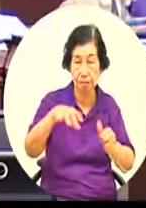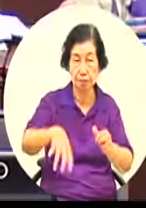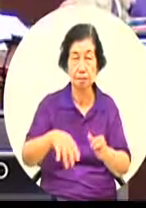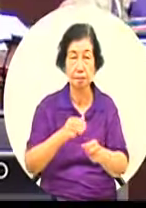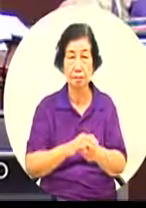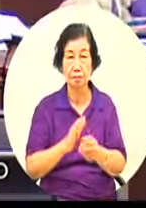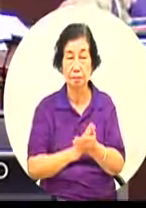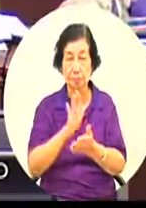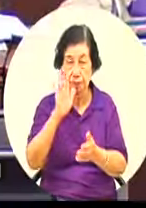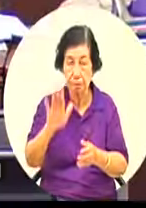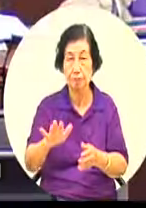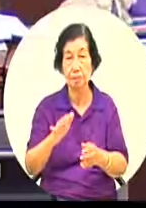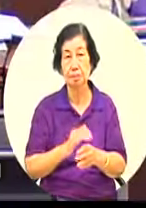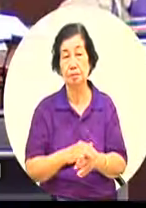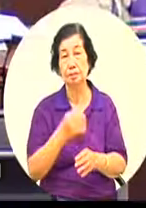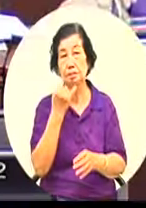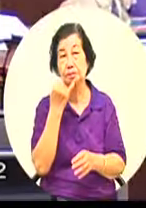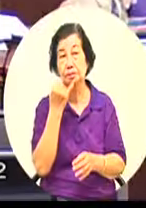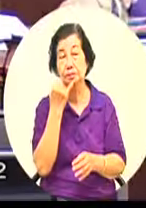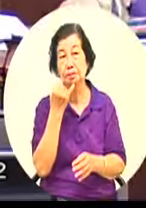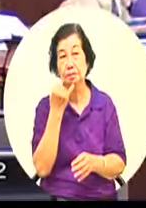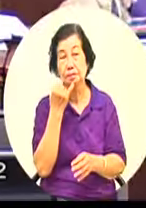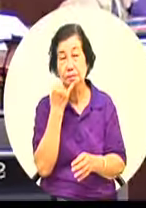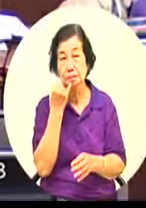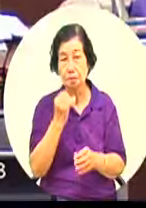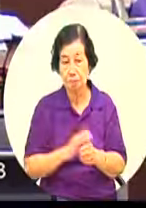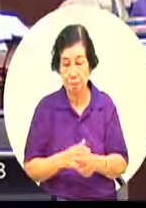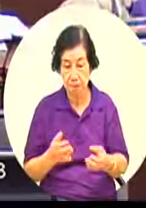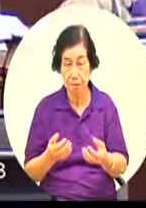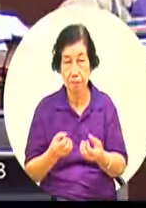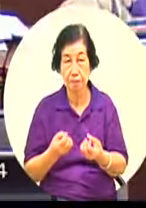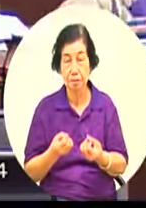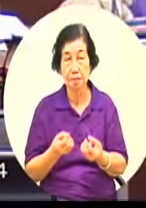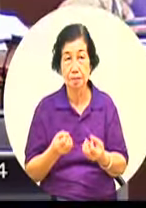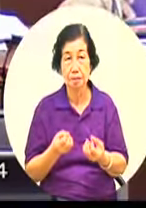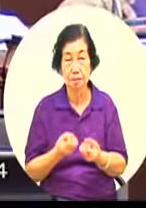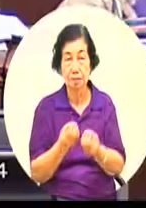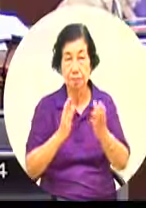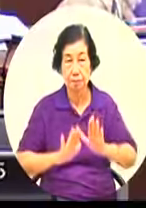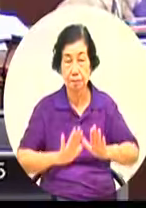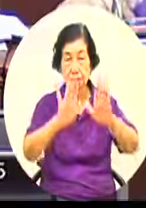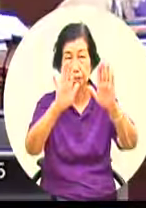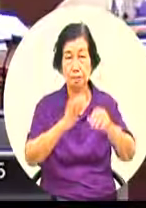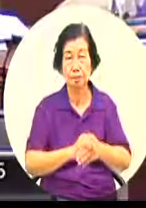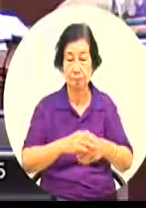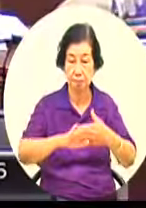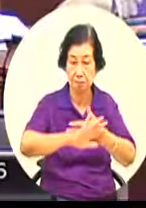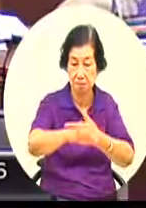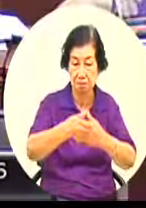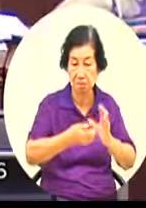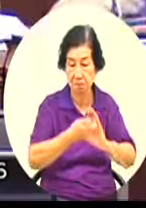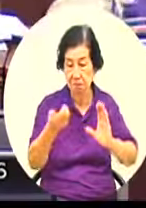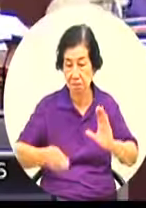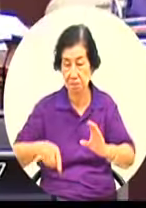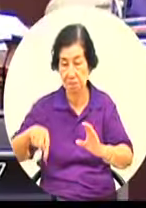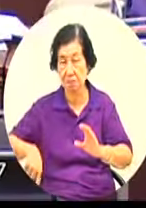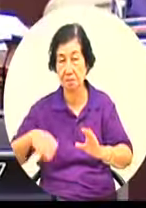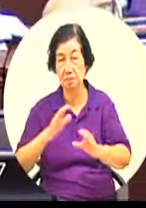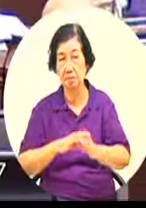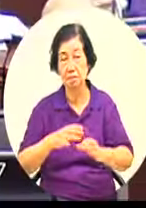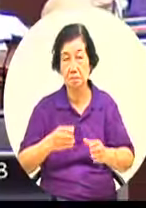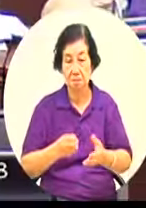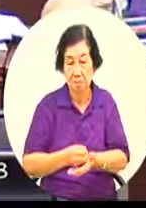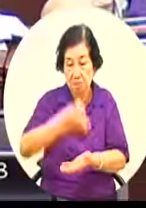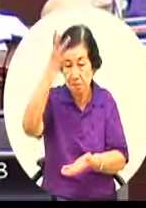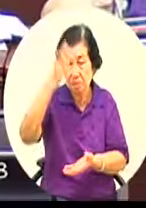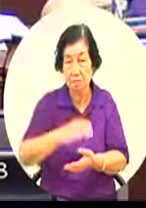未来性的，它是未来人口会成长，同时会有外来人口迁入的区，而且有非常多的大楼正在建筑之中哦，所以